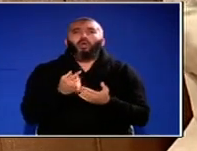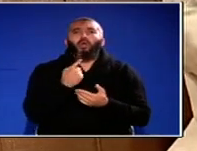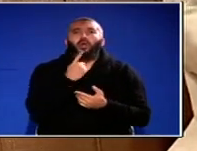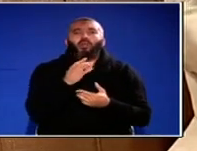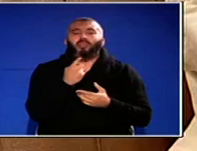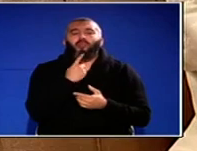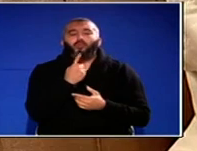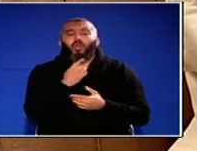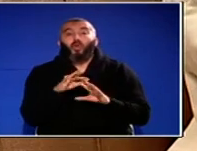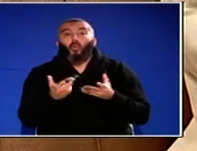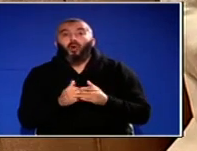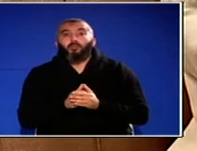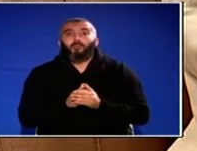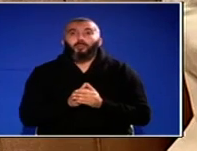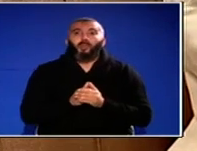وهو شعبان